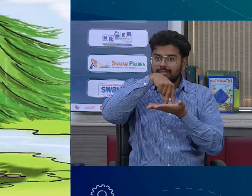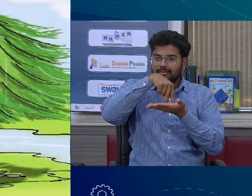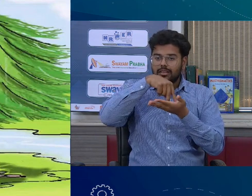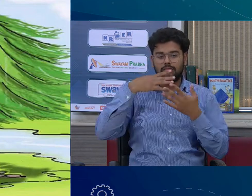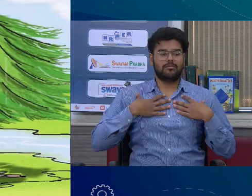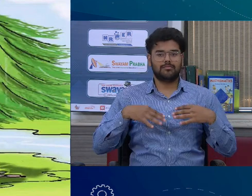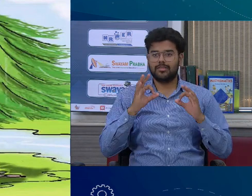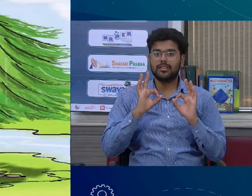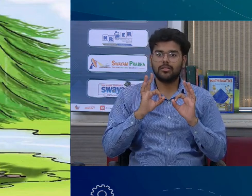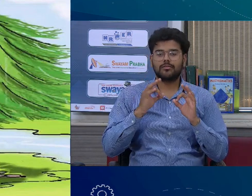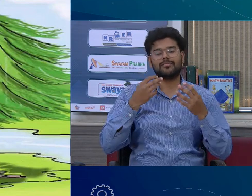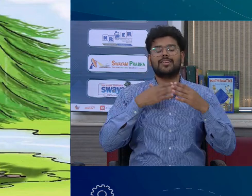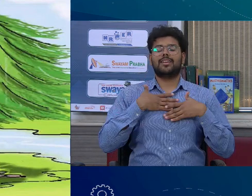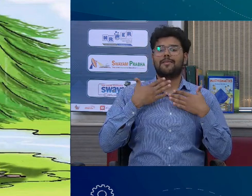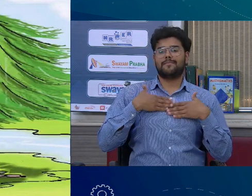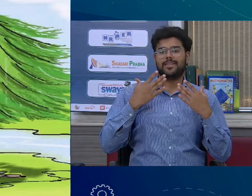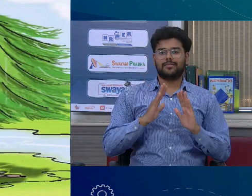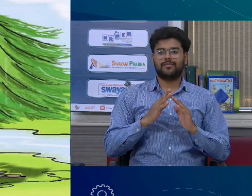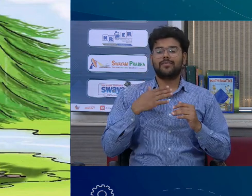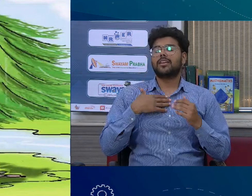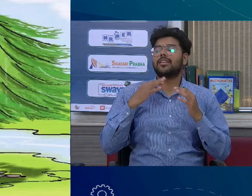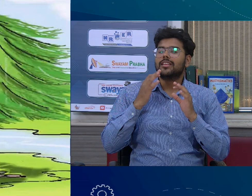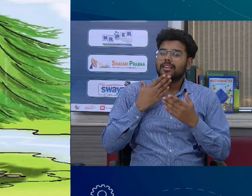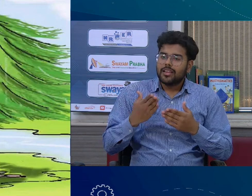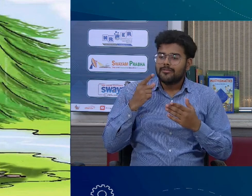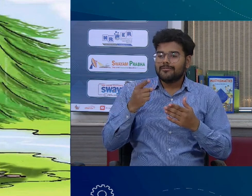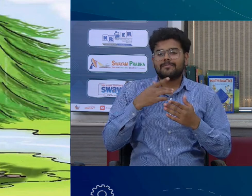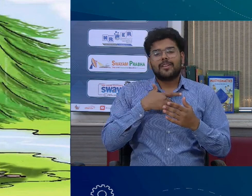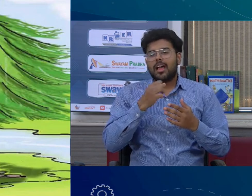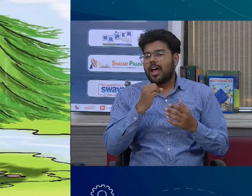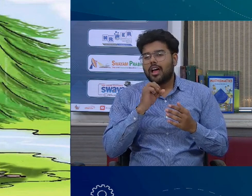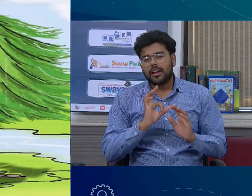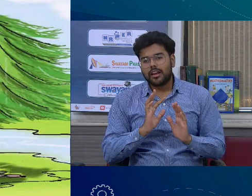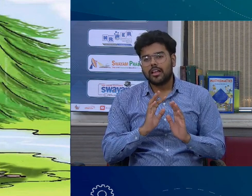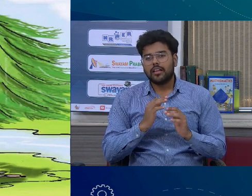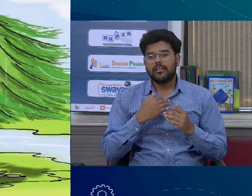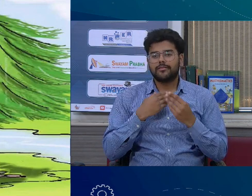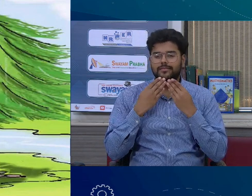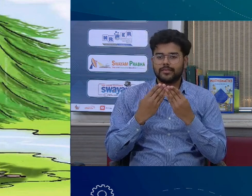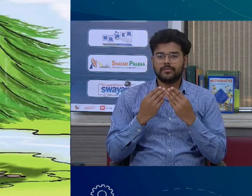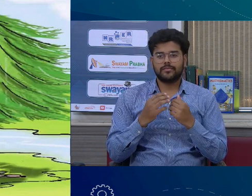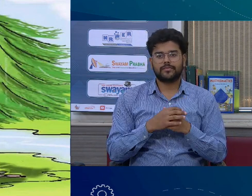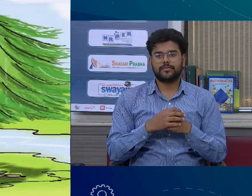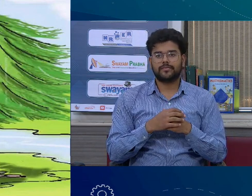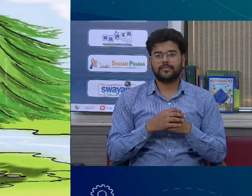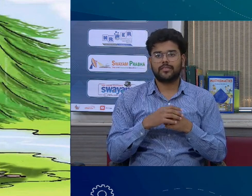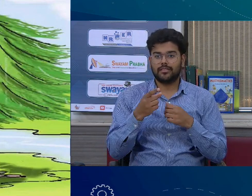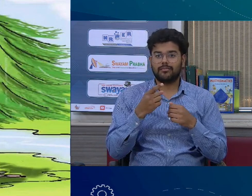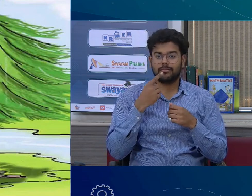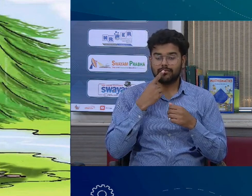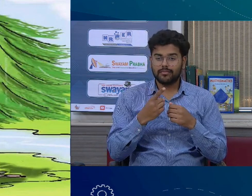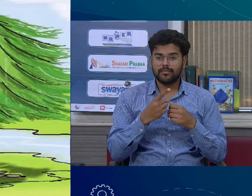थे. थैंक यू, यू हैव बीन काइंड टू मी. शेट्टी ने पेड़ को धन्यवाद दिया और ये भी